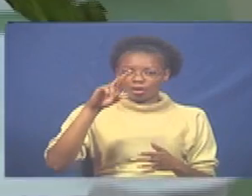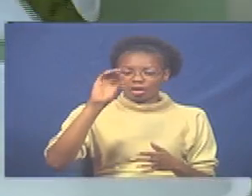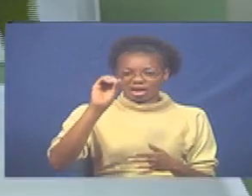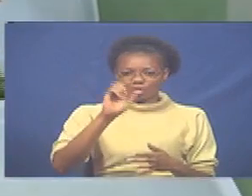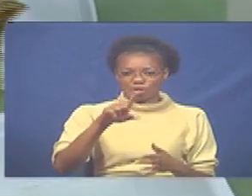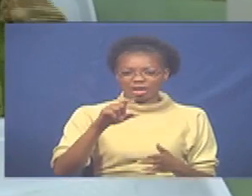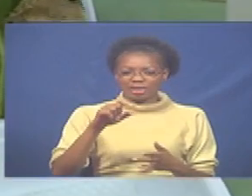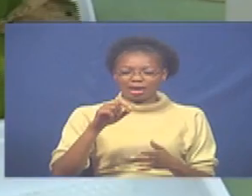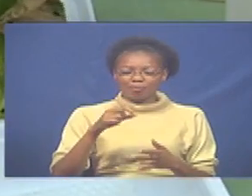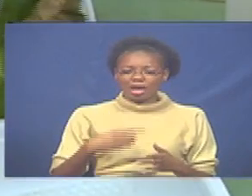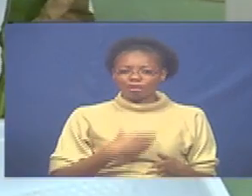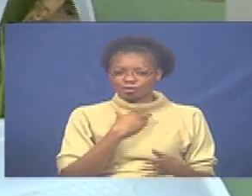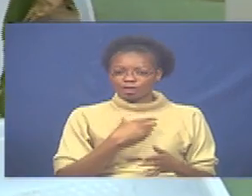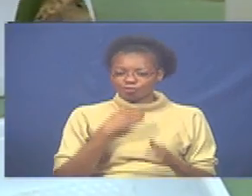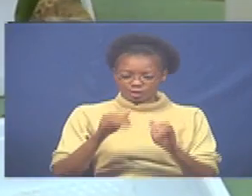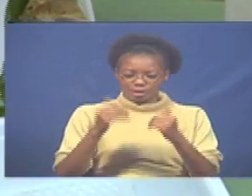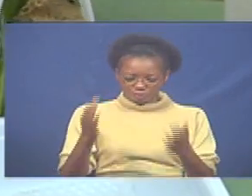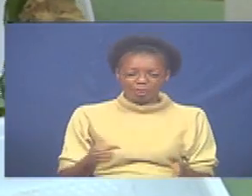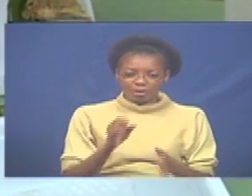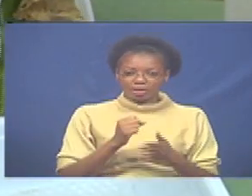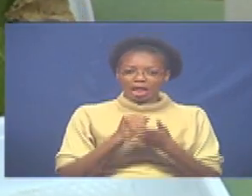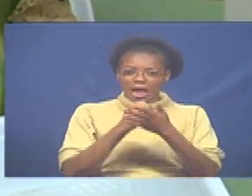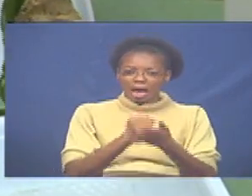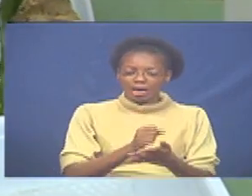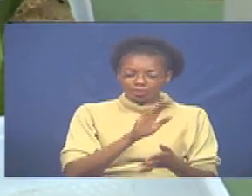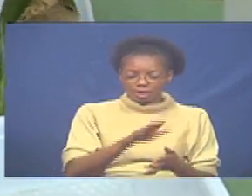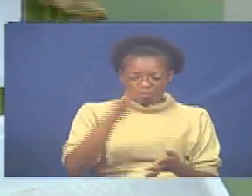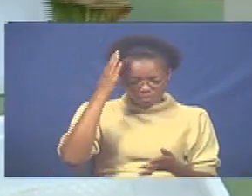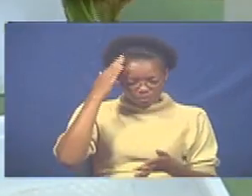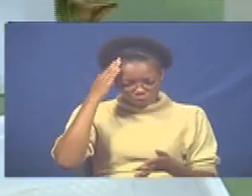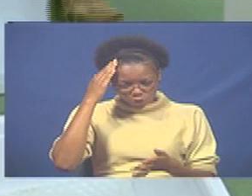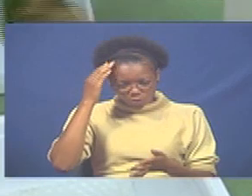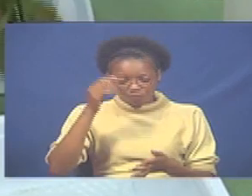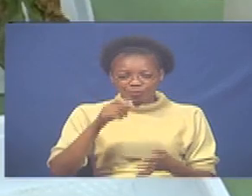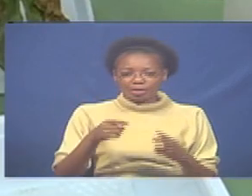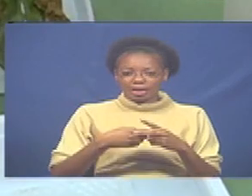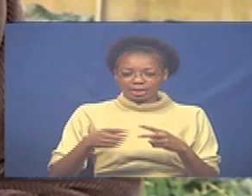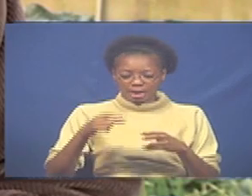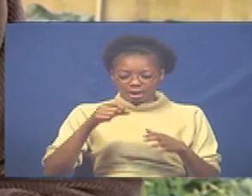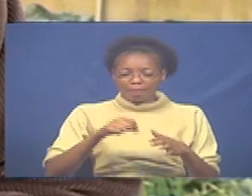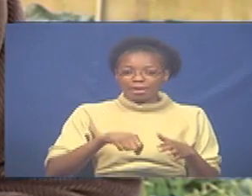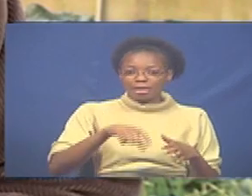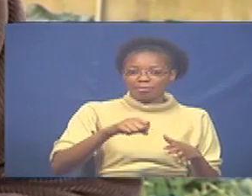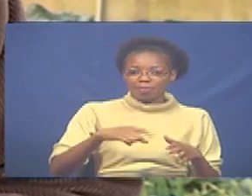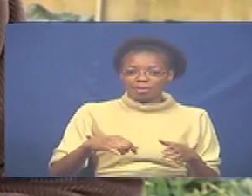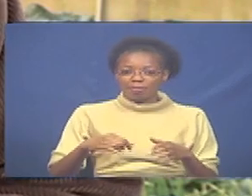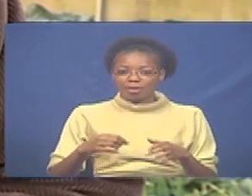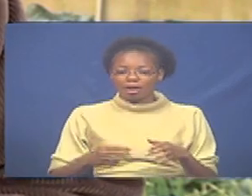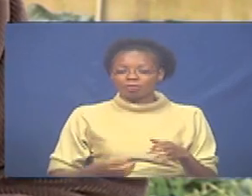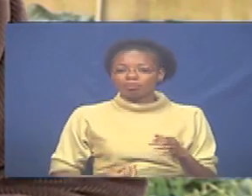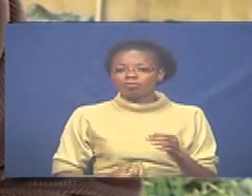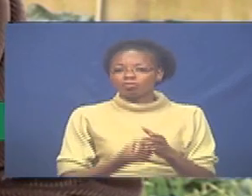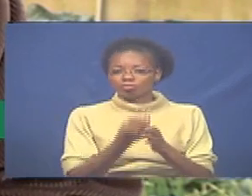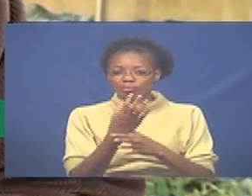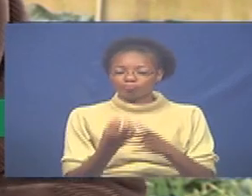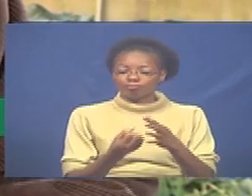ya kuzingatia kilimo bora, kilimo cha kisasa na kukabiliana na janga la wadudu. Kabla hujaanza kilimo, tembelea